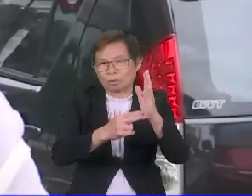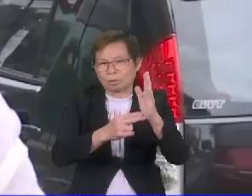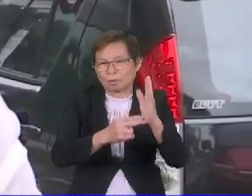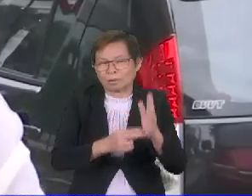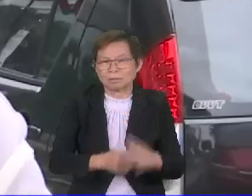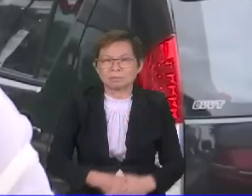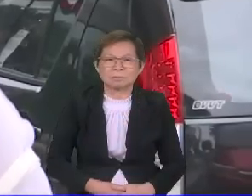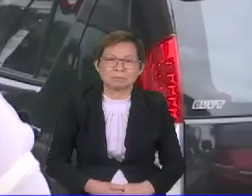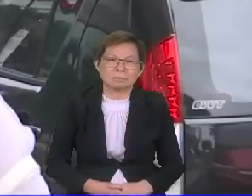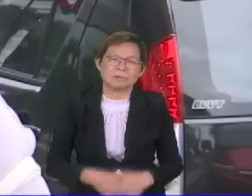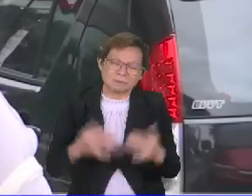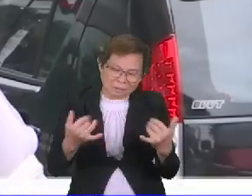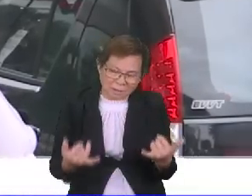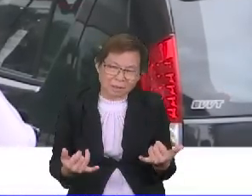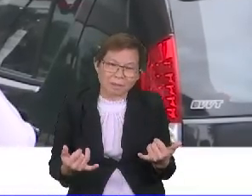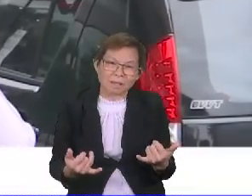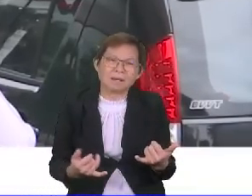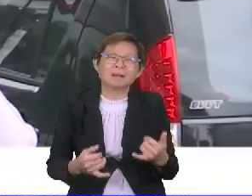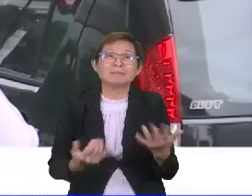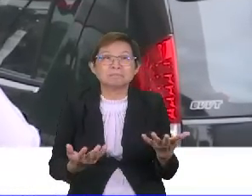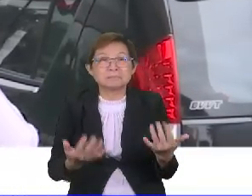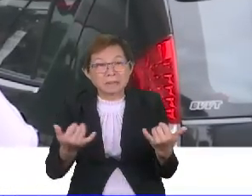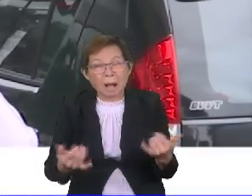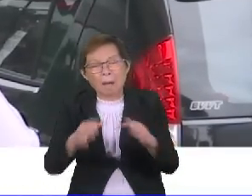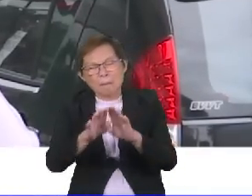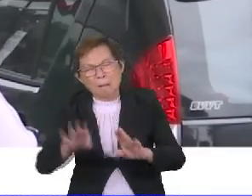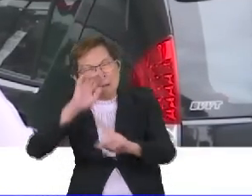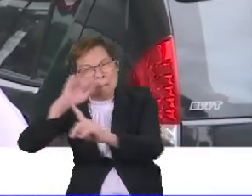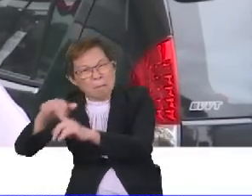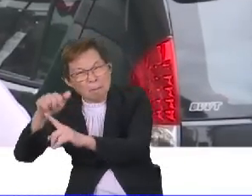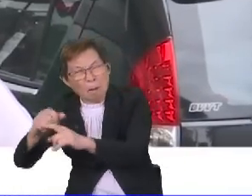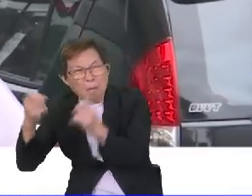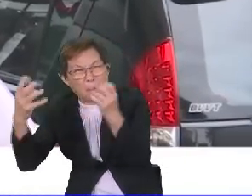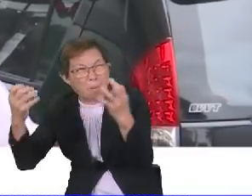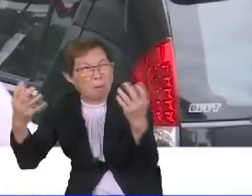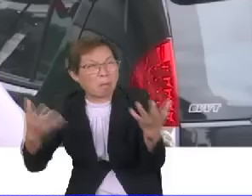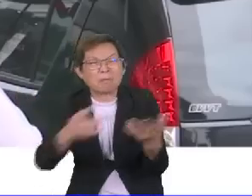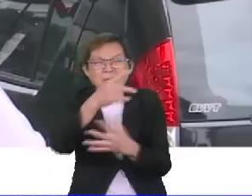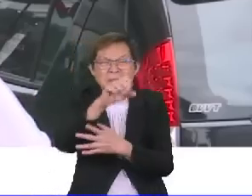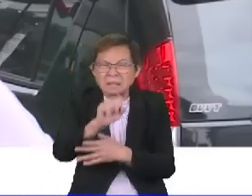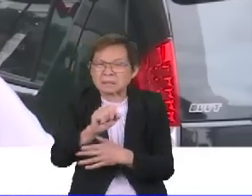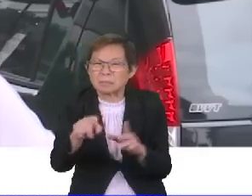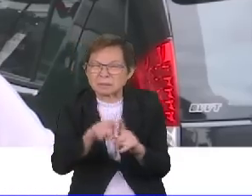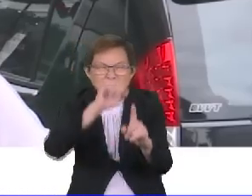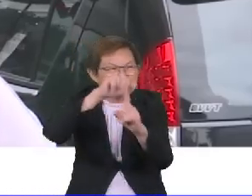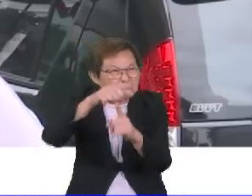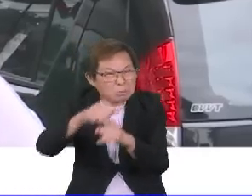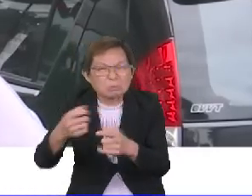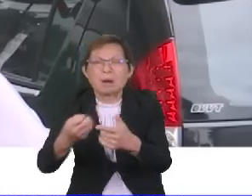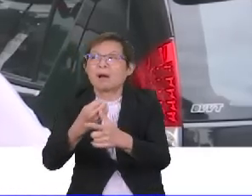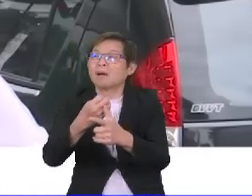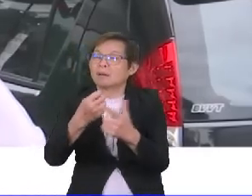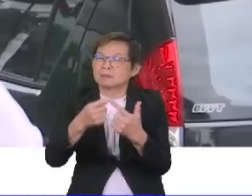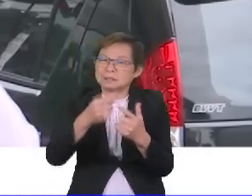sekarang memang macam berita palsu yang yang agak banyakan kiss macam tipu ke